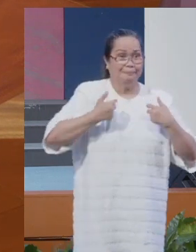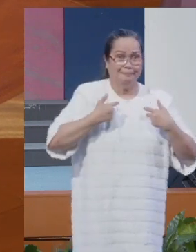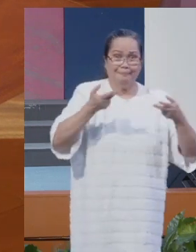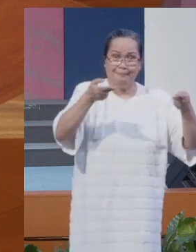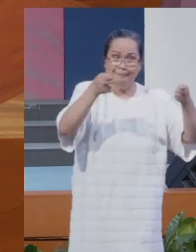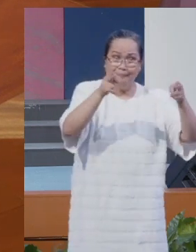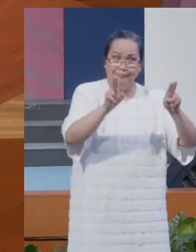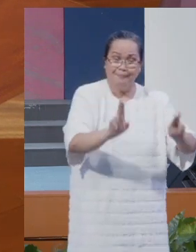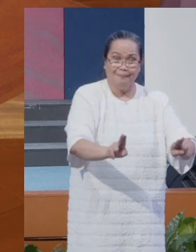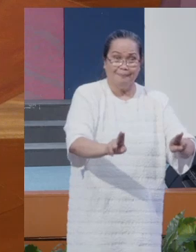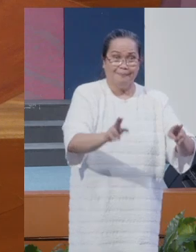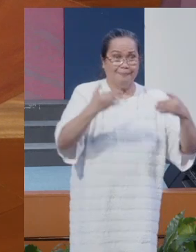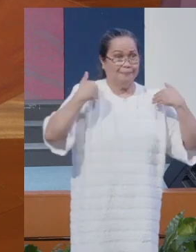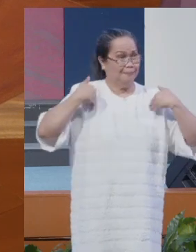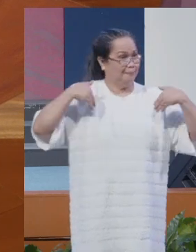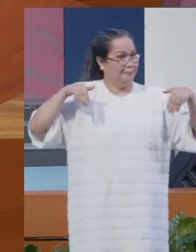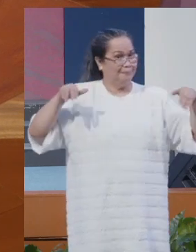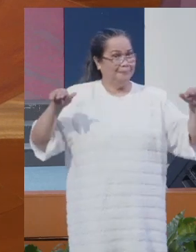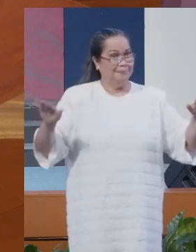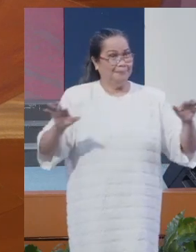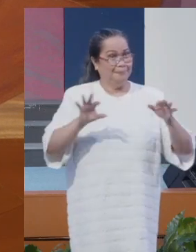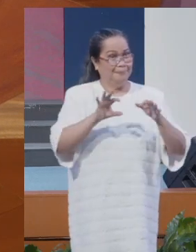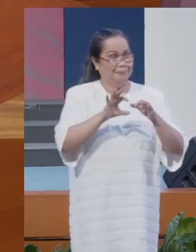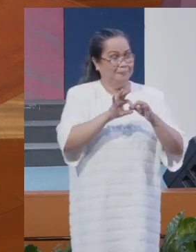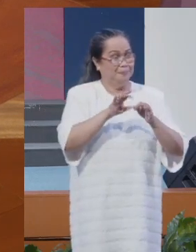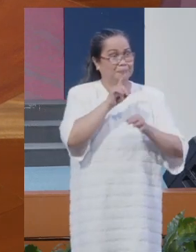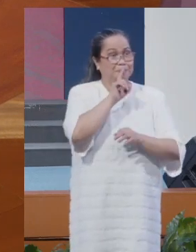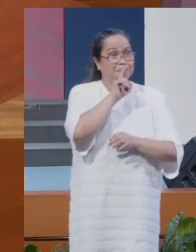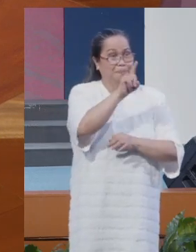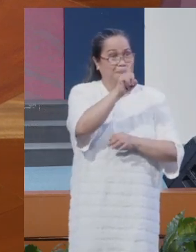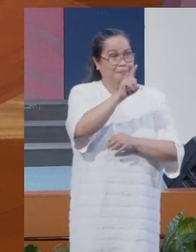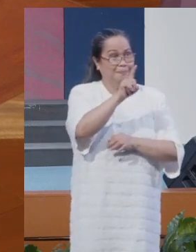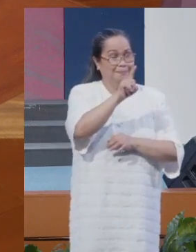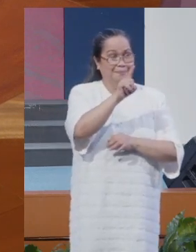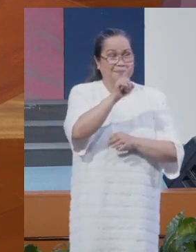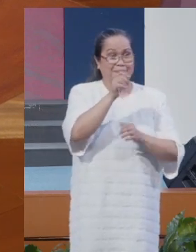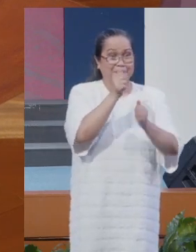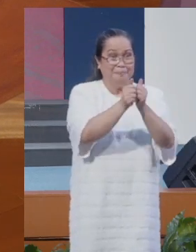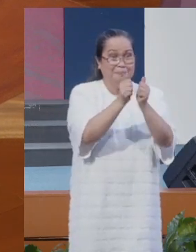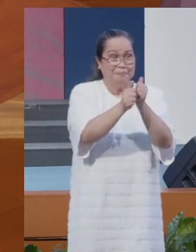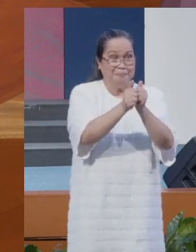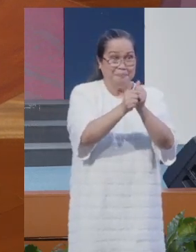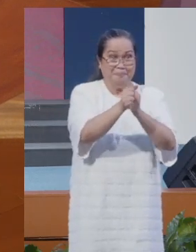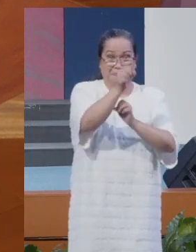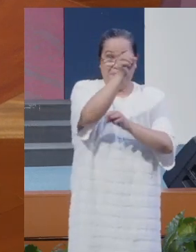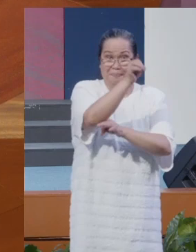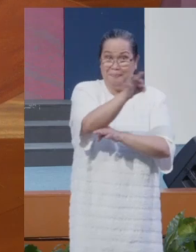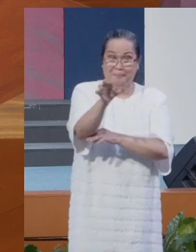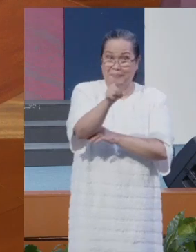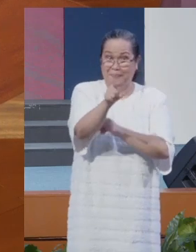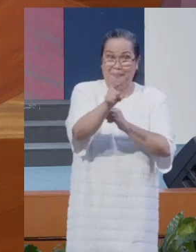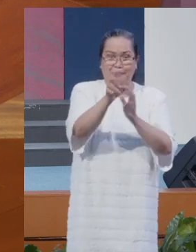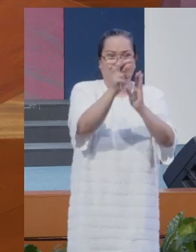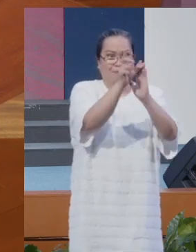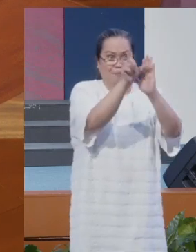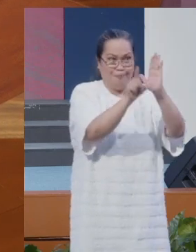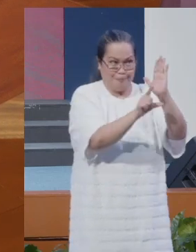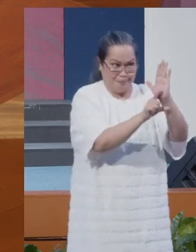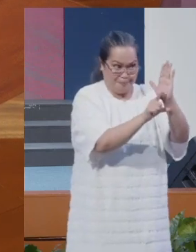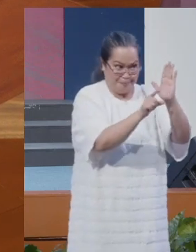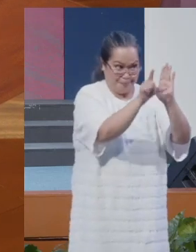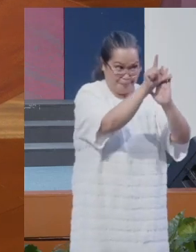in place through angels by an intermediary." So, yung ibig sabihin po noon, yung batas po ay